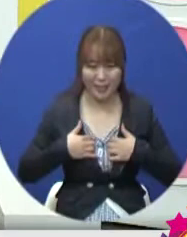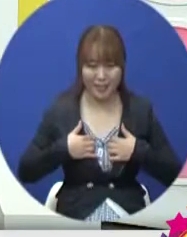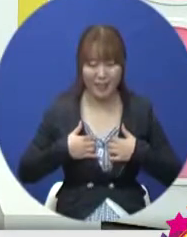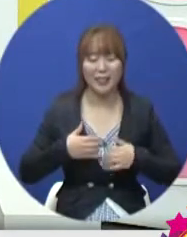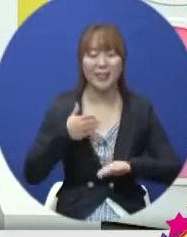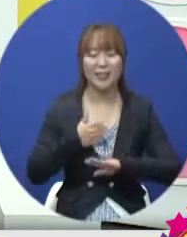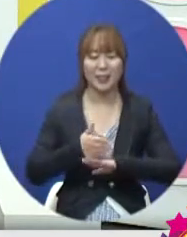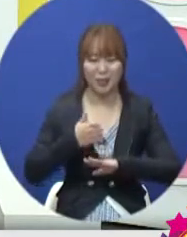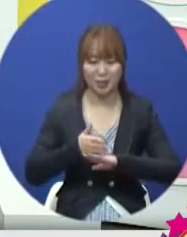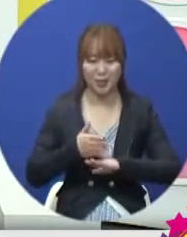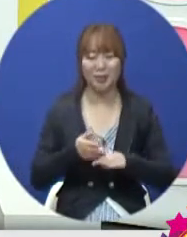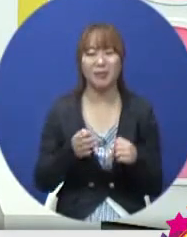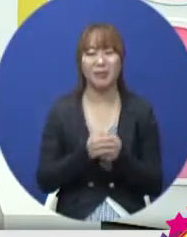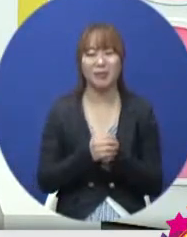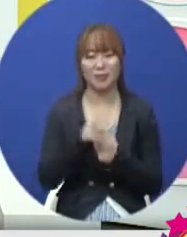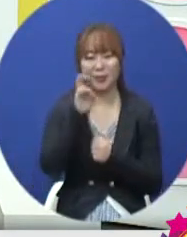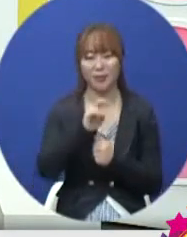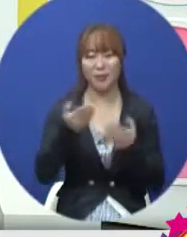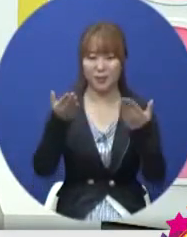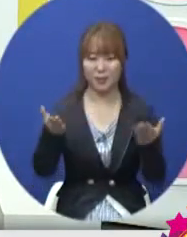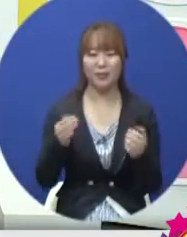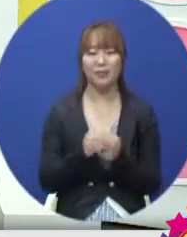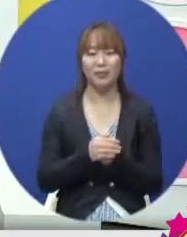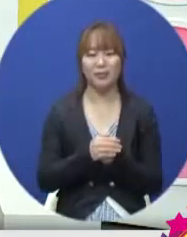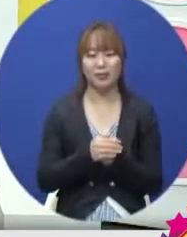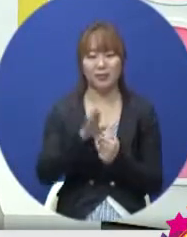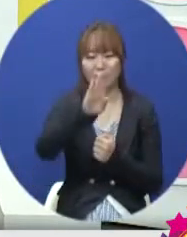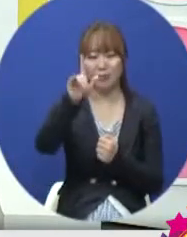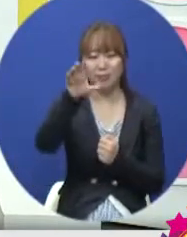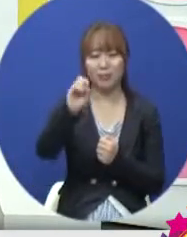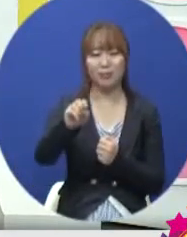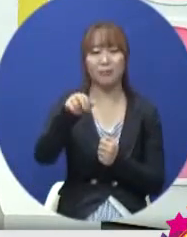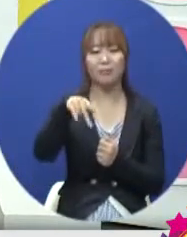네, 고맙습니다. 네, 네 음악 드리겠습니다.